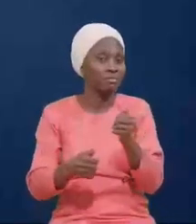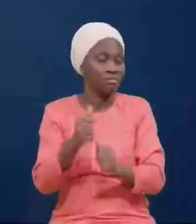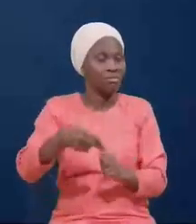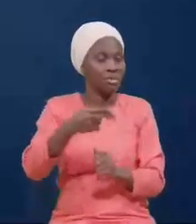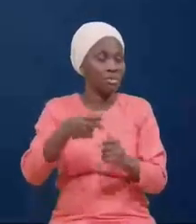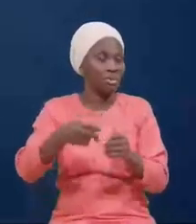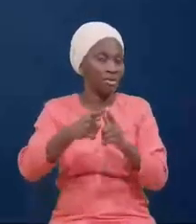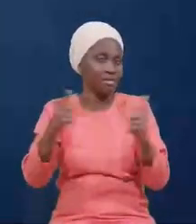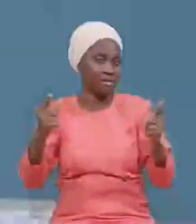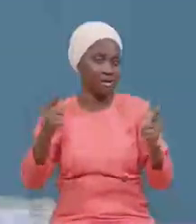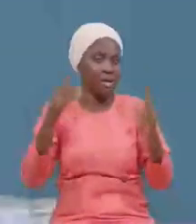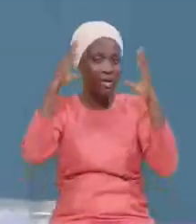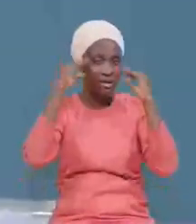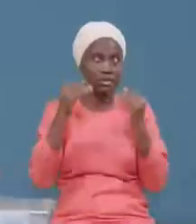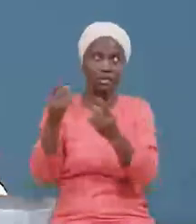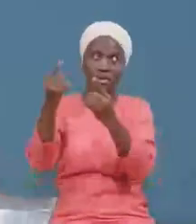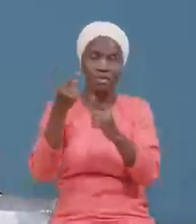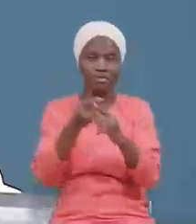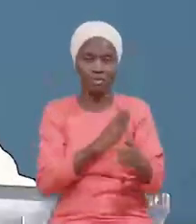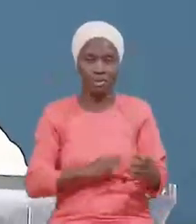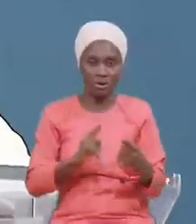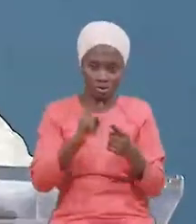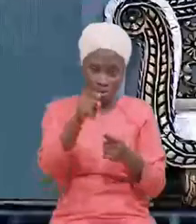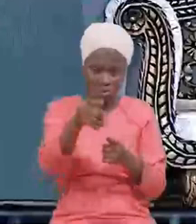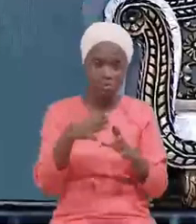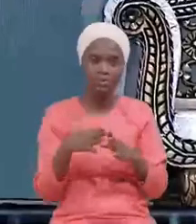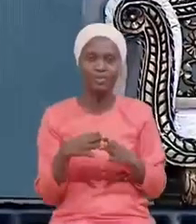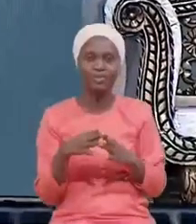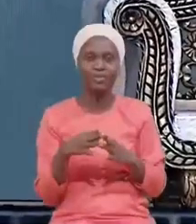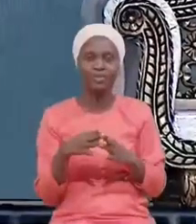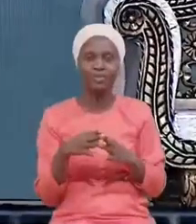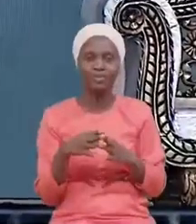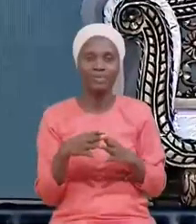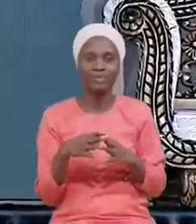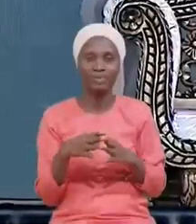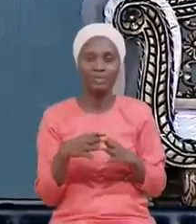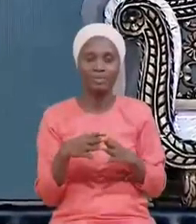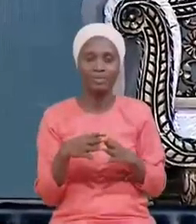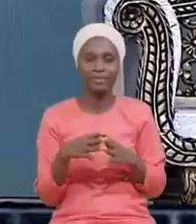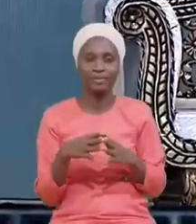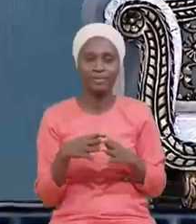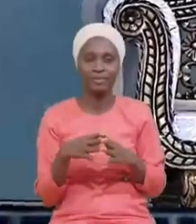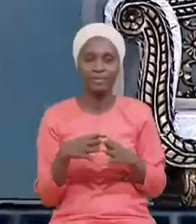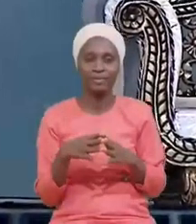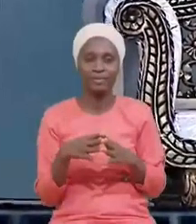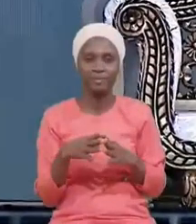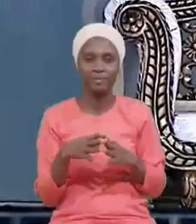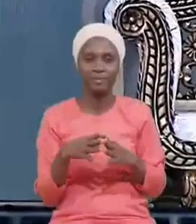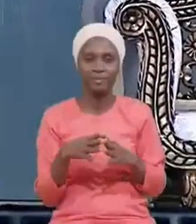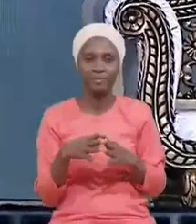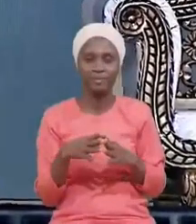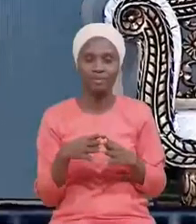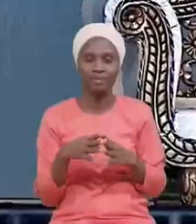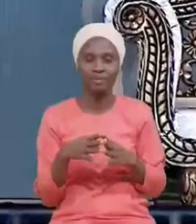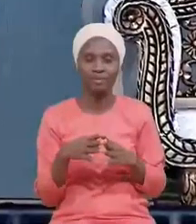Les expériences que vous avez faites de votre naissance jusqu'à ce jour, mais il y aura de plus grandes expériences, l'expérience que vous